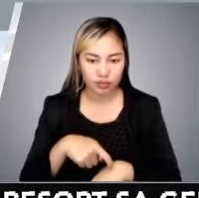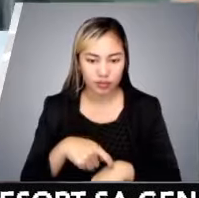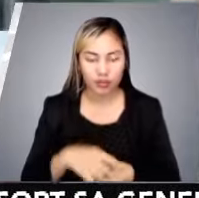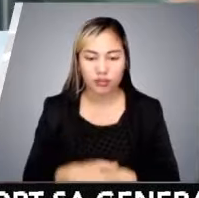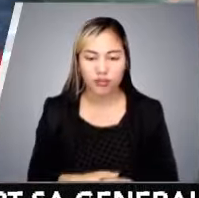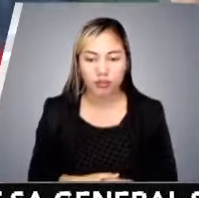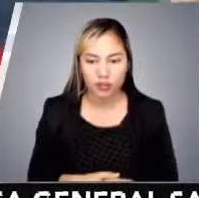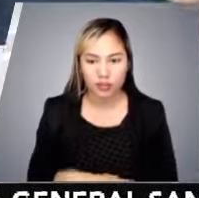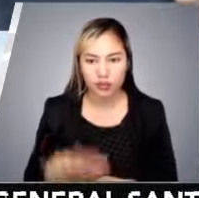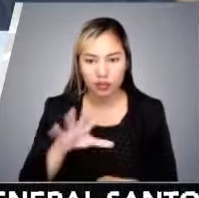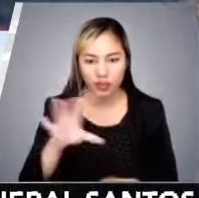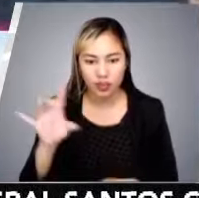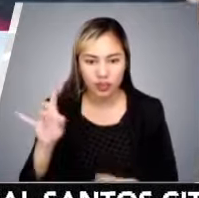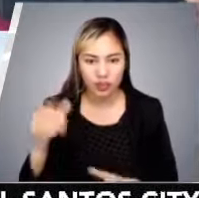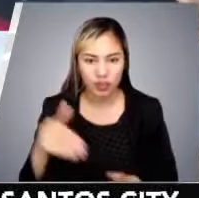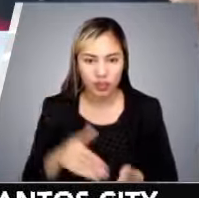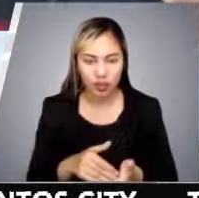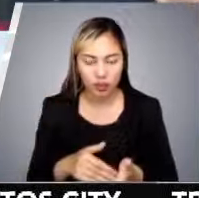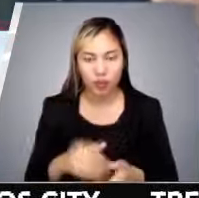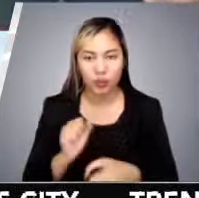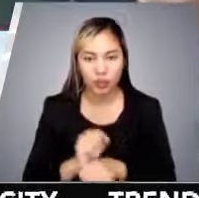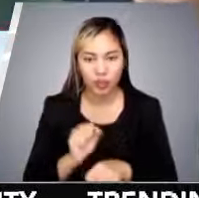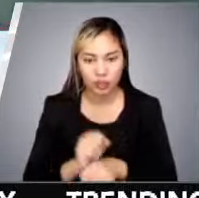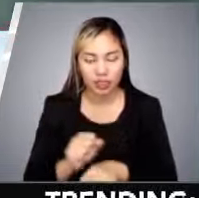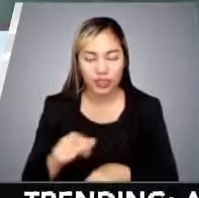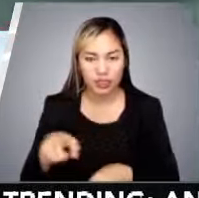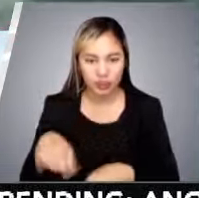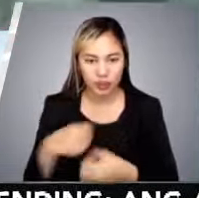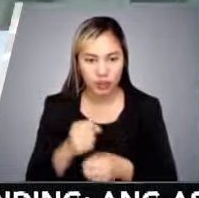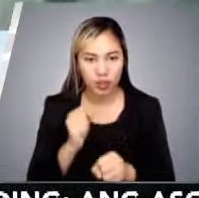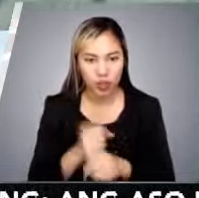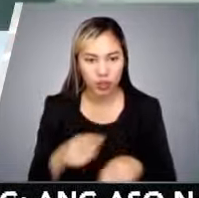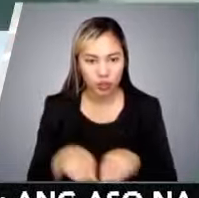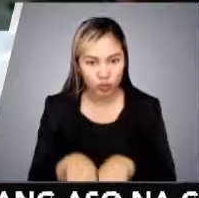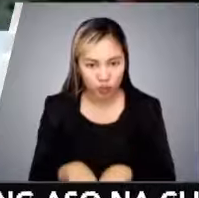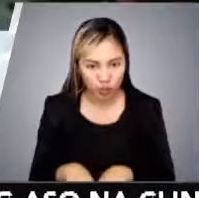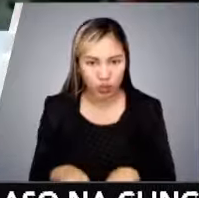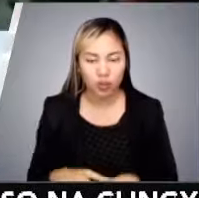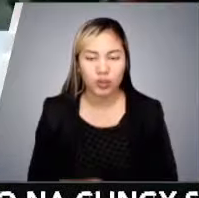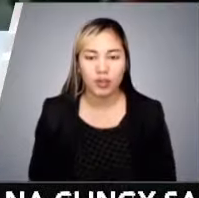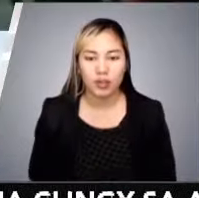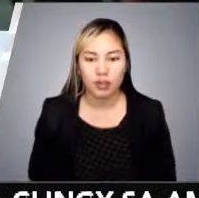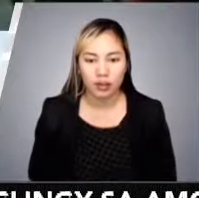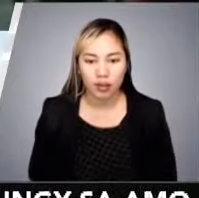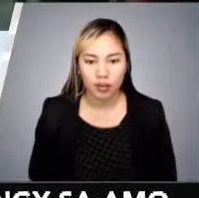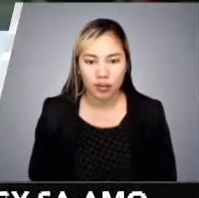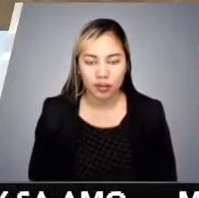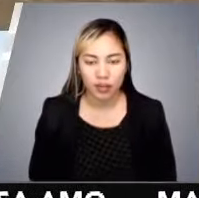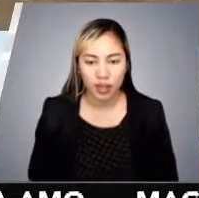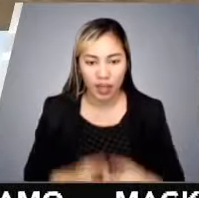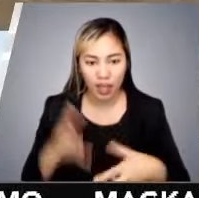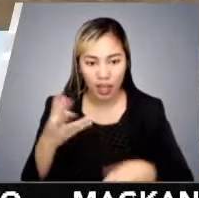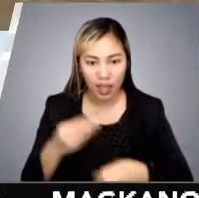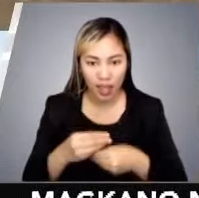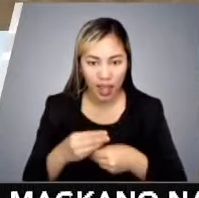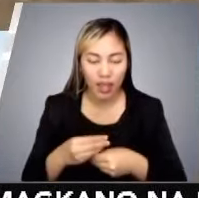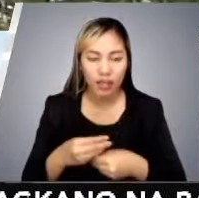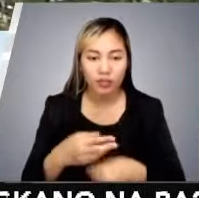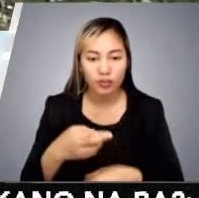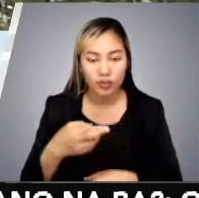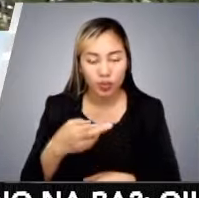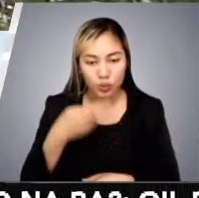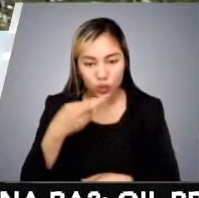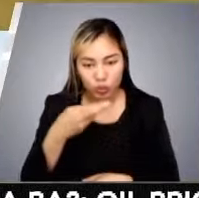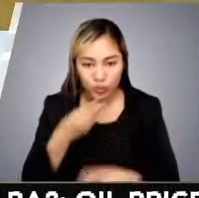malikha. I-expand ang mga terminal at pag-iibayuhin ang koneksyon ng mga ito, daragdagan ang mga kainan, parking ng mga eroplano